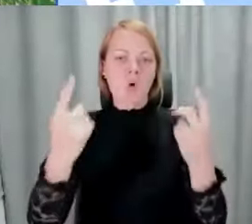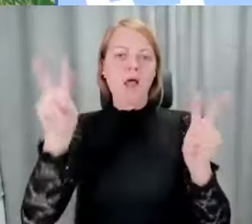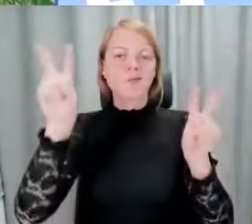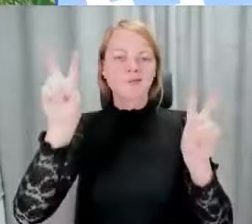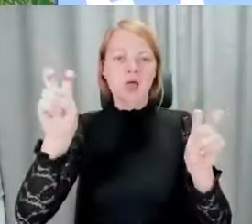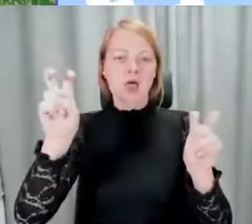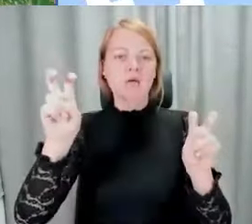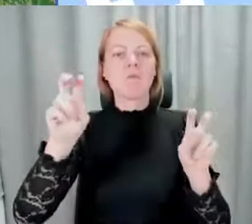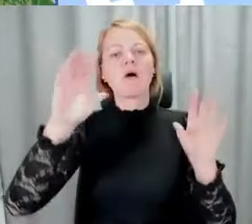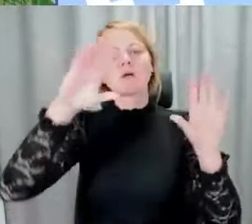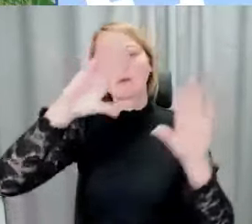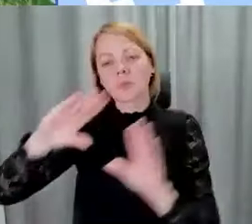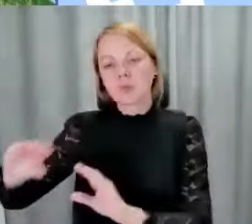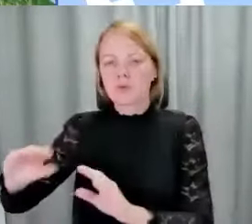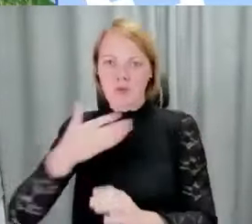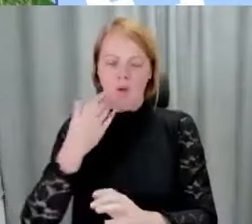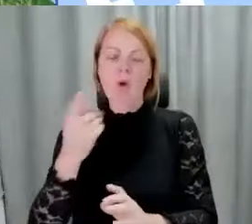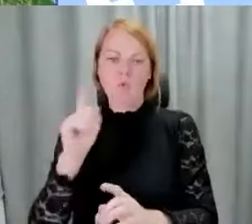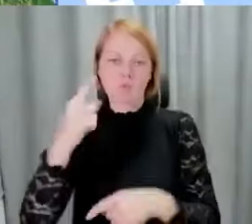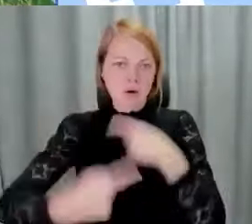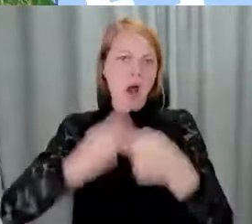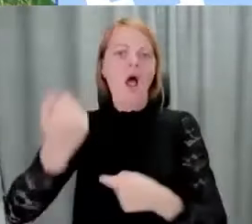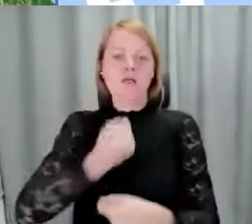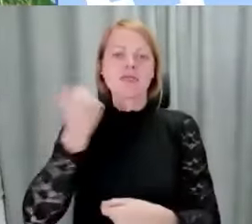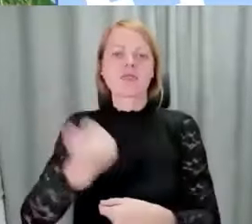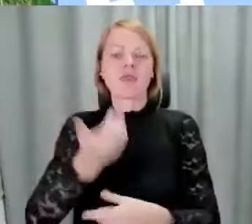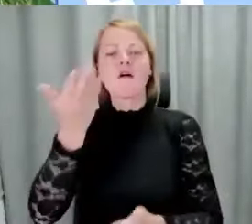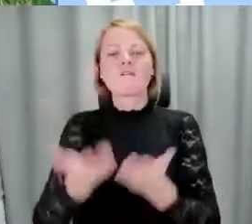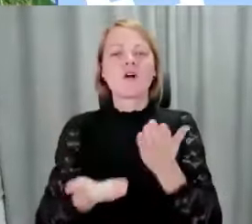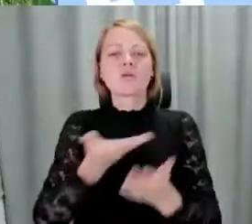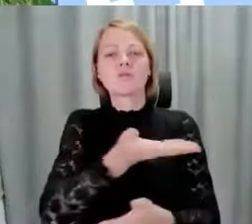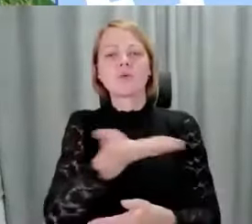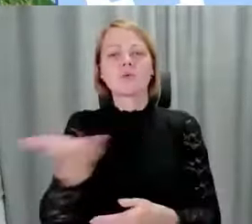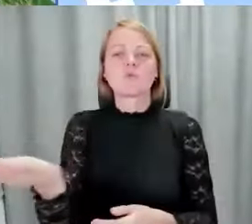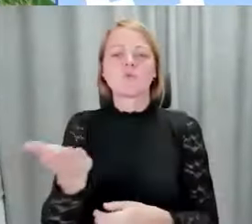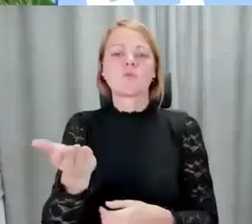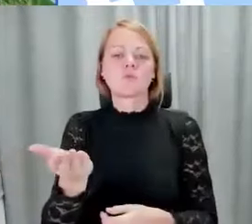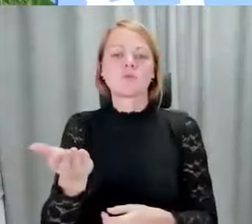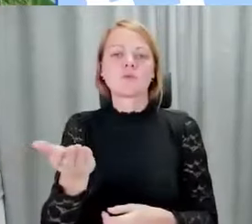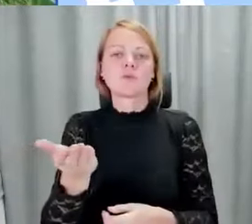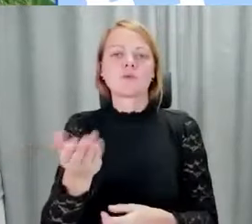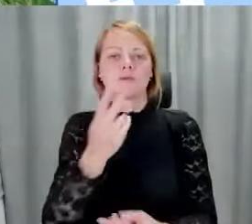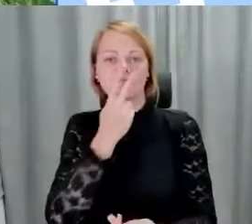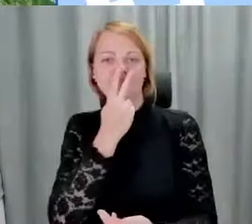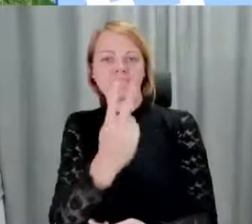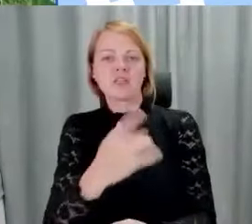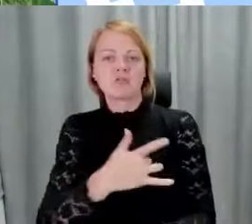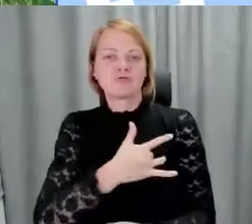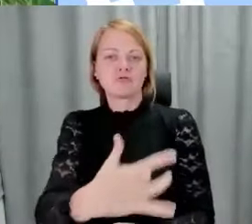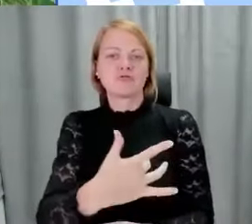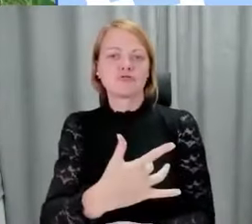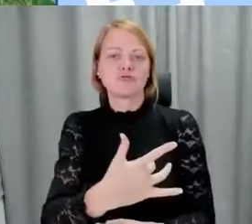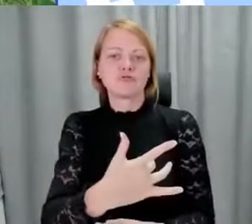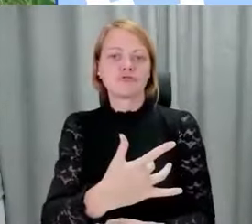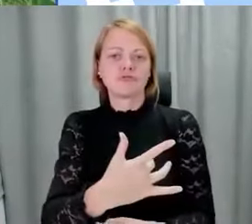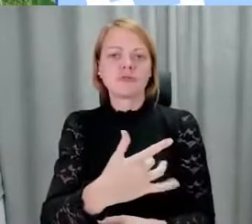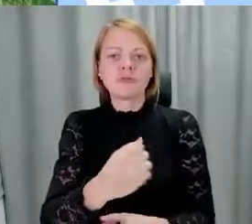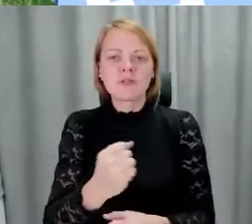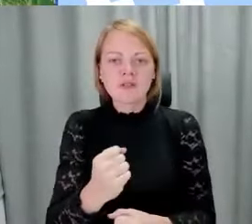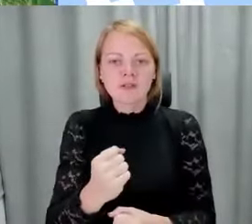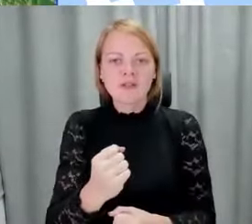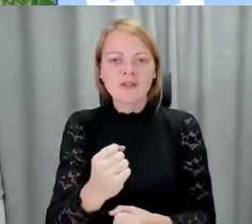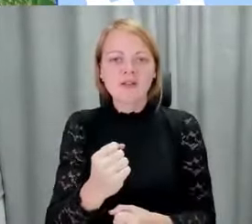aktualitāti jau vairākus gadus. Un varbūt jums visiem ir šķietamība, ka nekas ne...